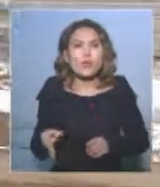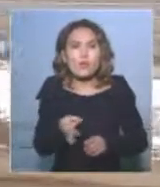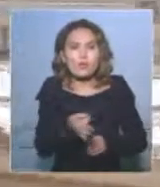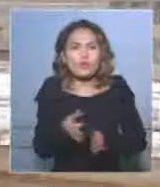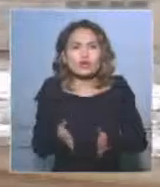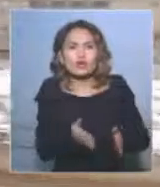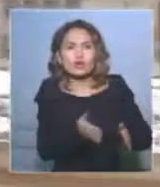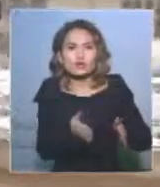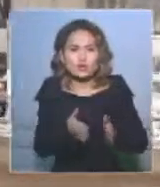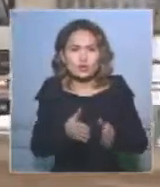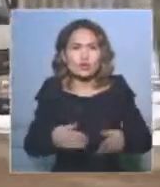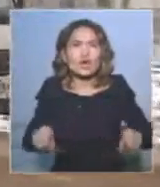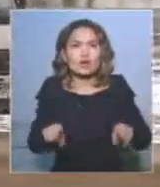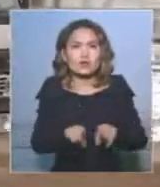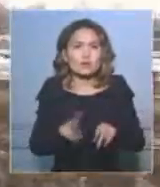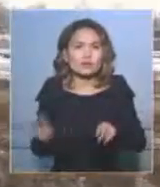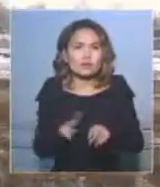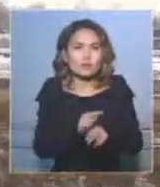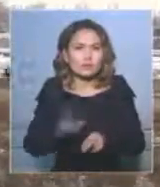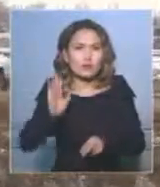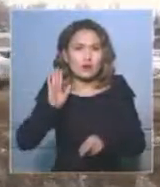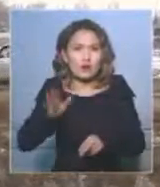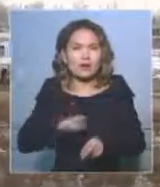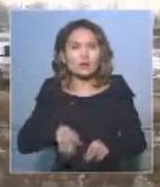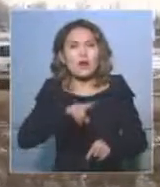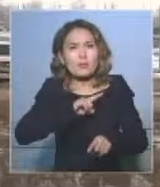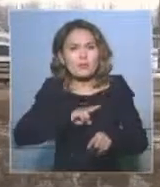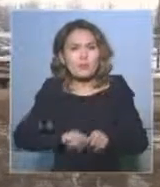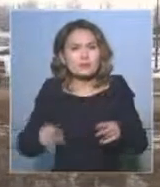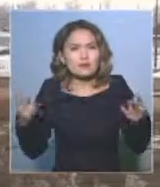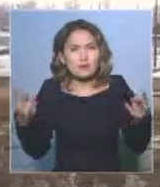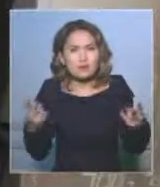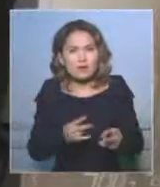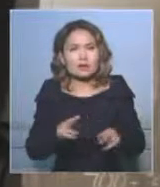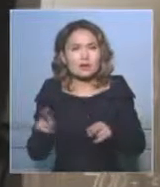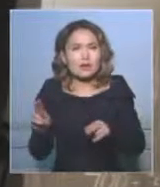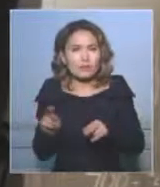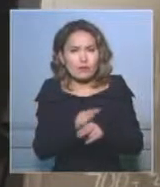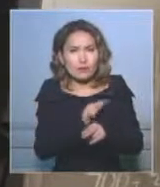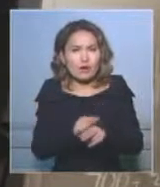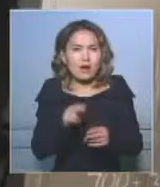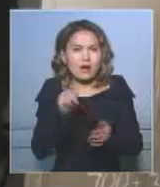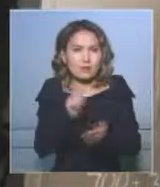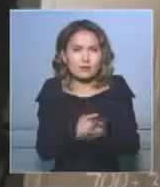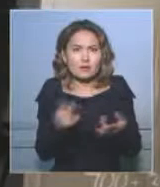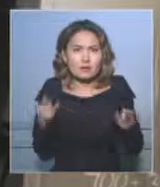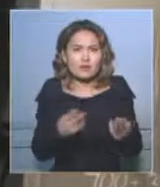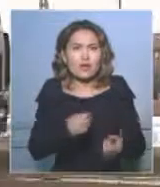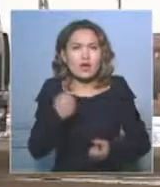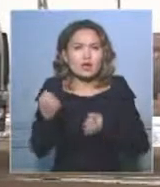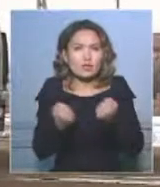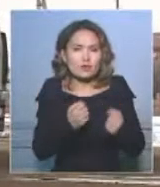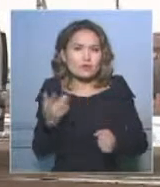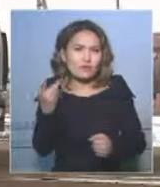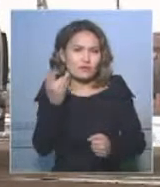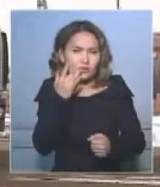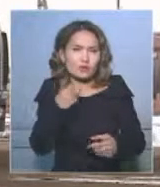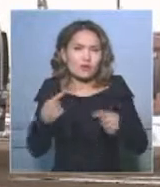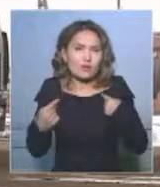да сапар сынағы жойылары анық. Бұл жолдың тезірек жөнделуін әсіресе жүк тасымалдаушылар асыға күтуде, себебі олар уақыттарын